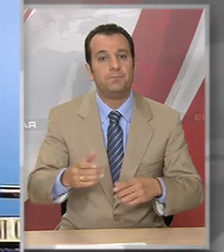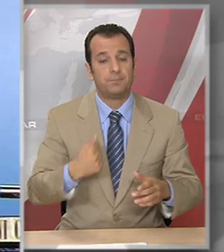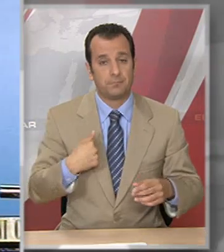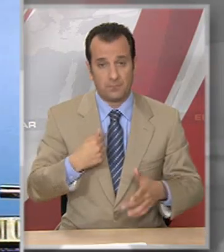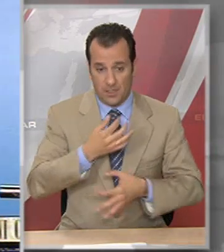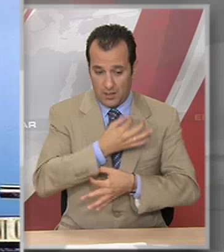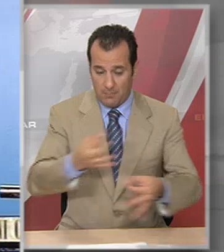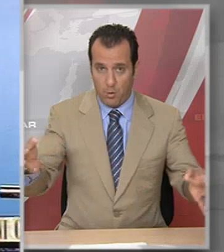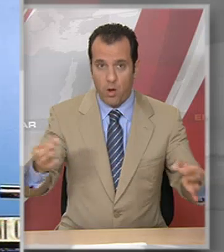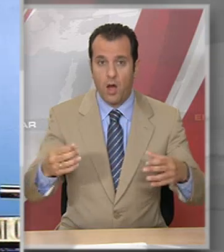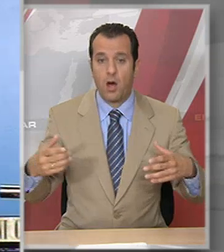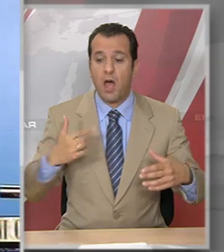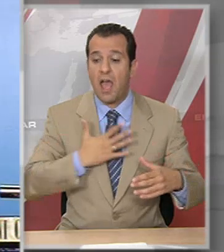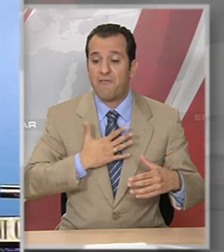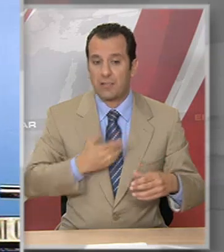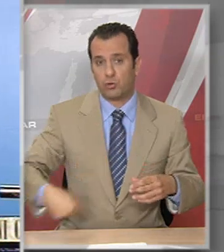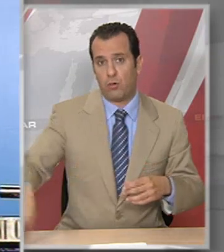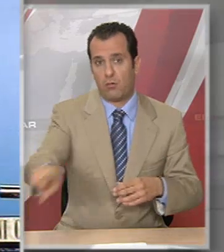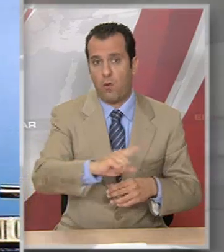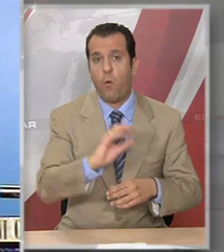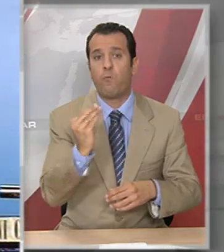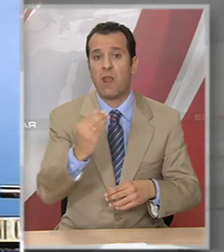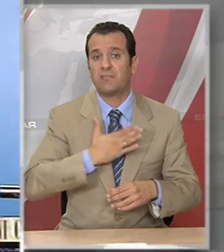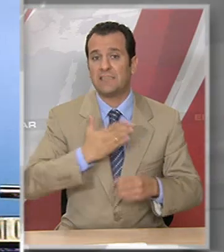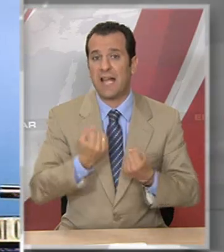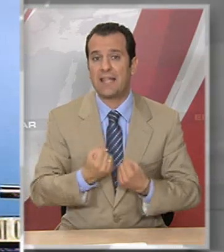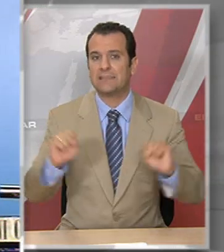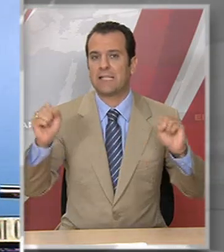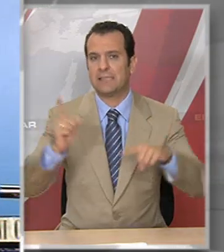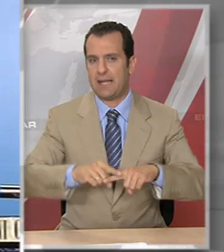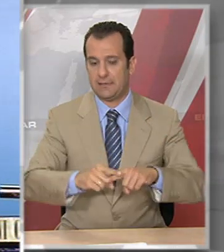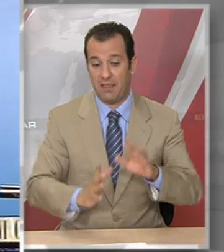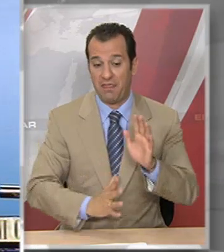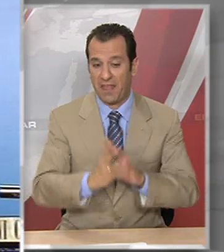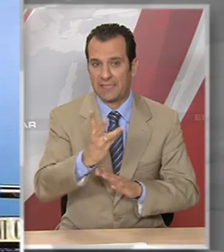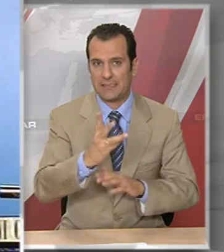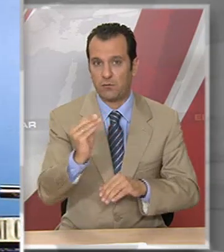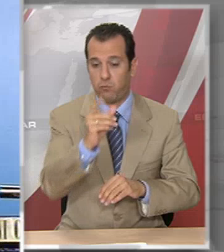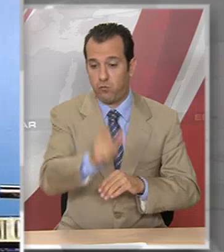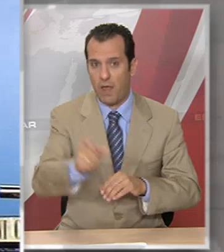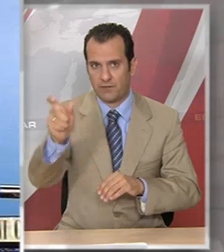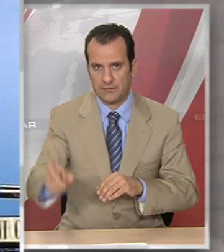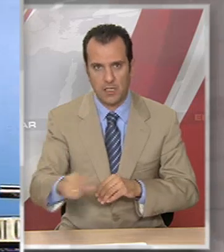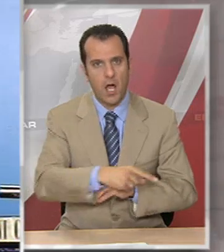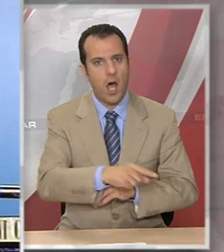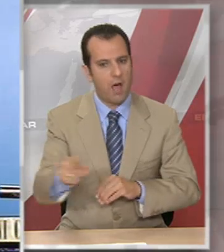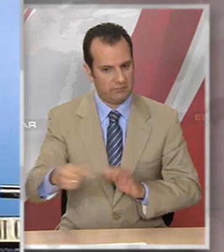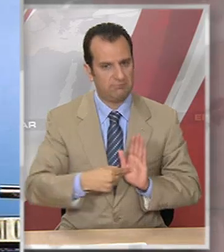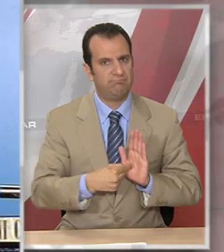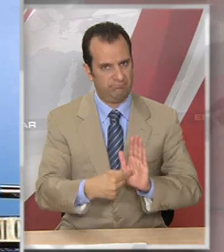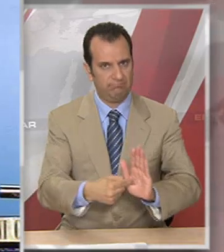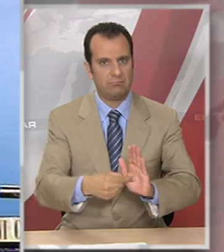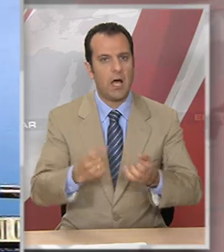Ελλήνων, τους 13 βουλευτές οι οποίοι απέδειξαν ότι οι ανεξάρτητοι